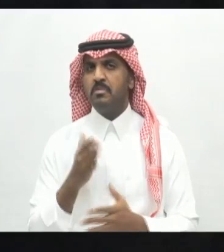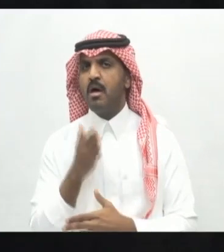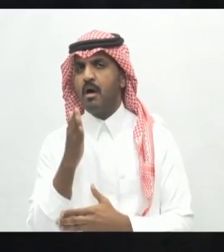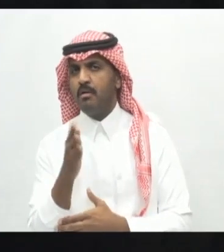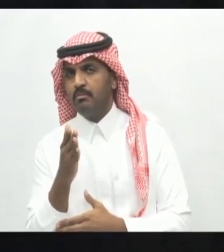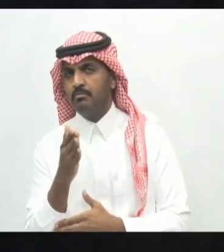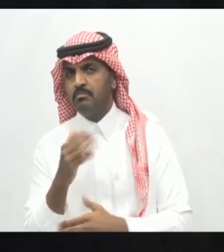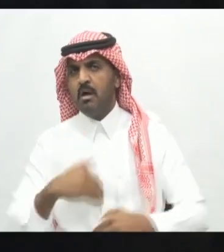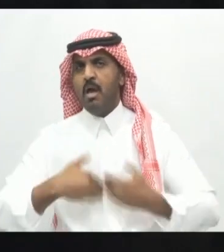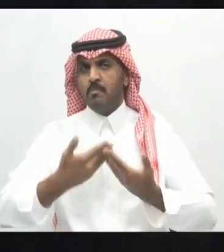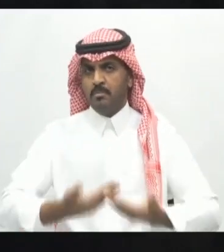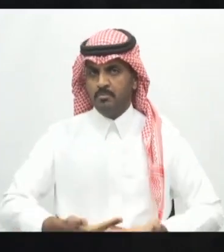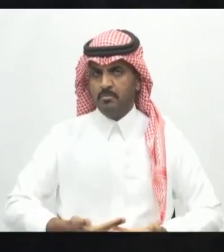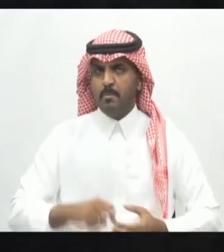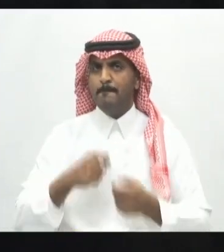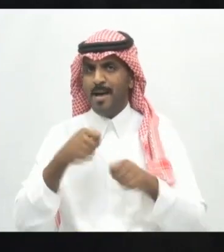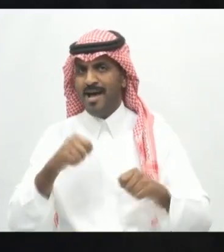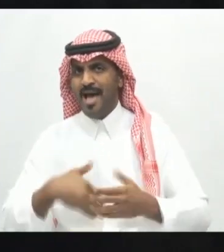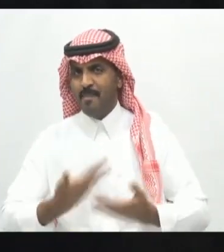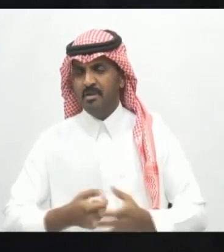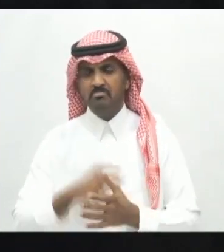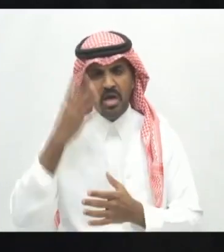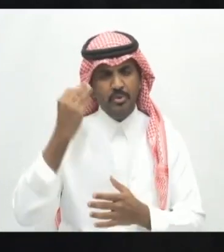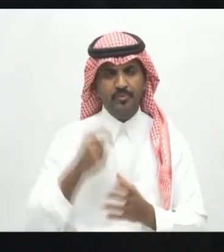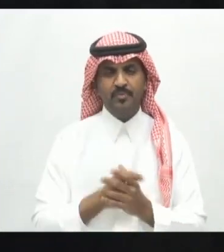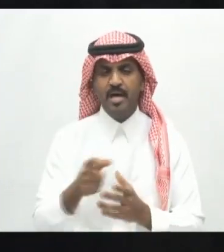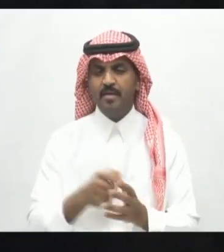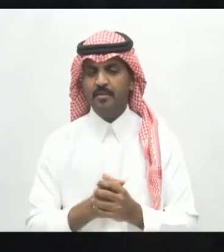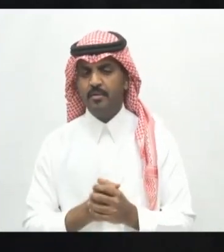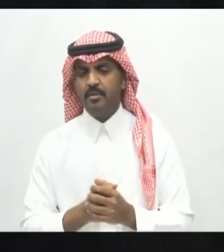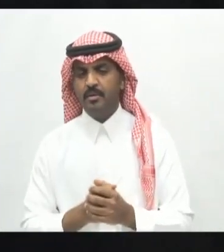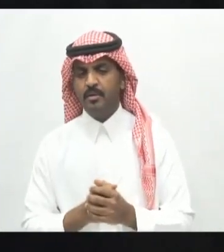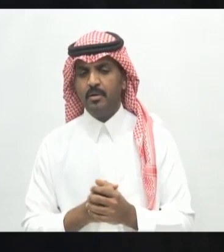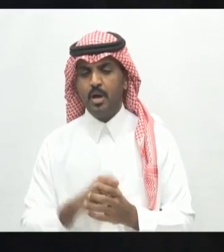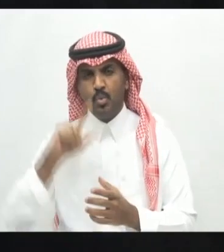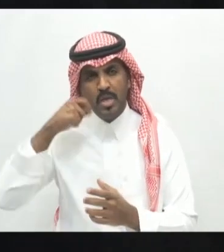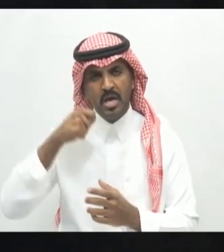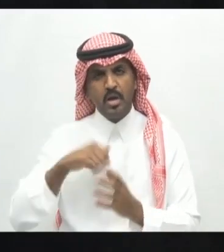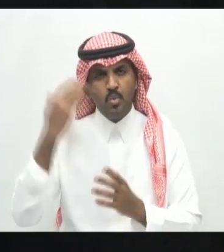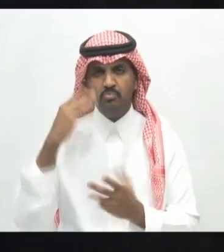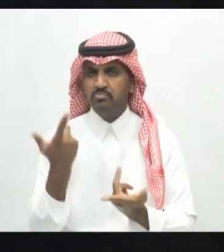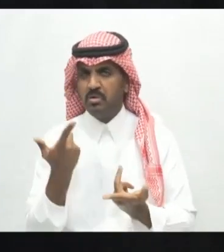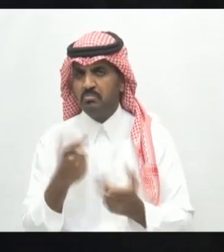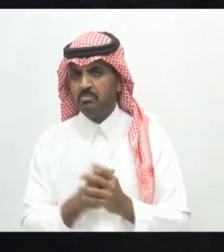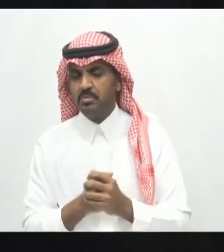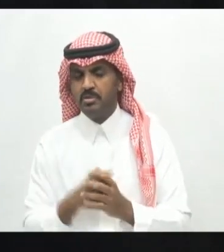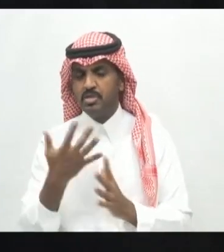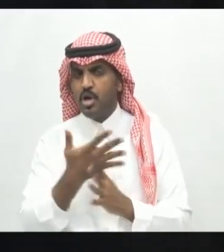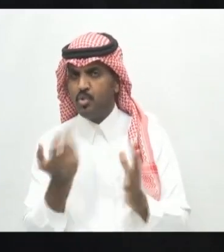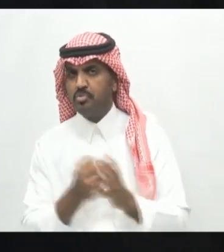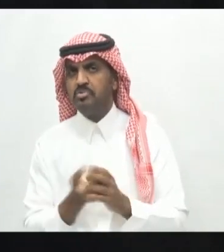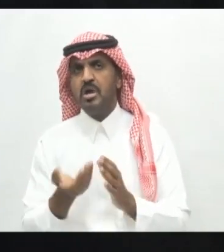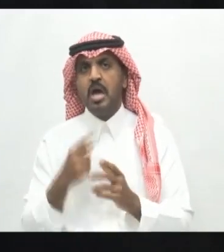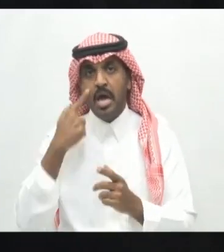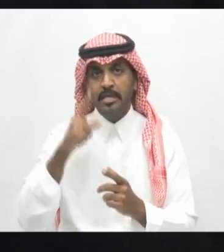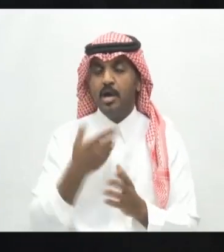وهي حامل فباع حملها فلا يعرف هذا الحمل ه هو ذكر او انثى هل سيخرج حيا ام